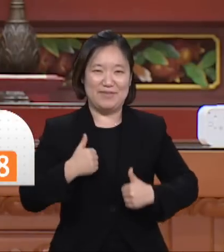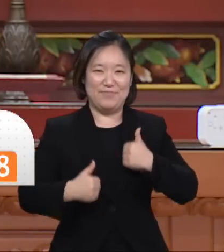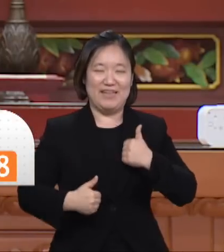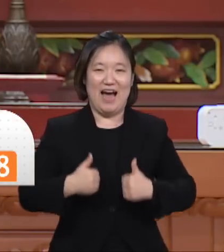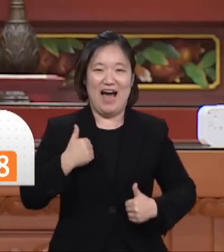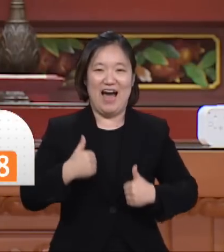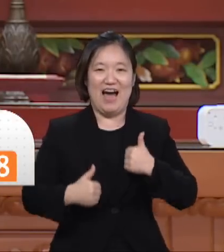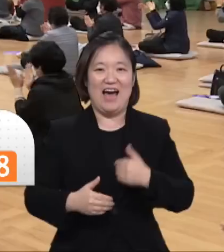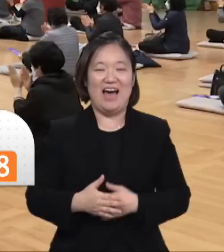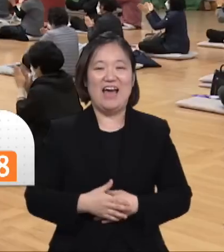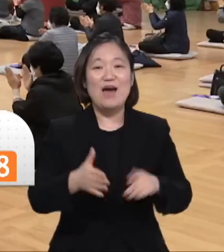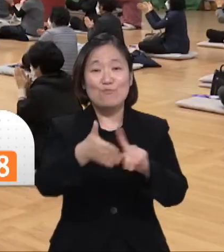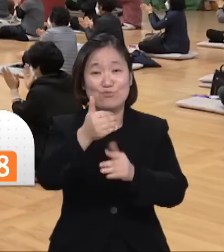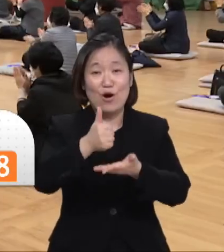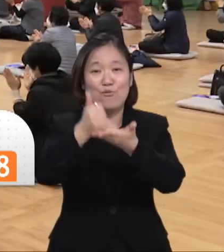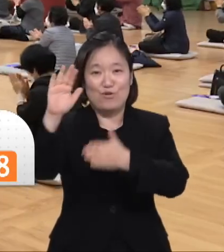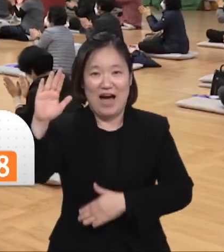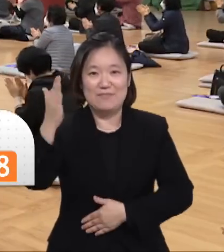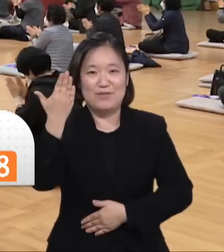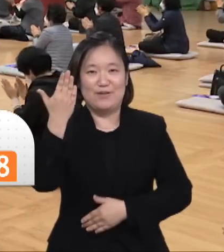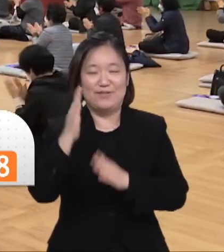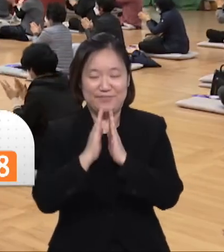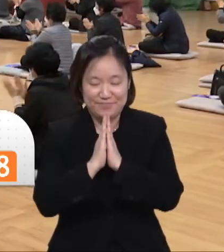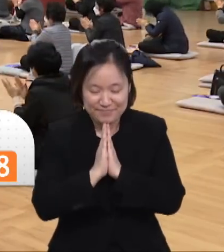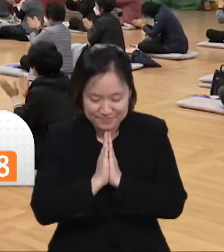반가웠습니다 성불하십시오